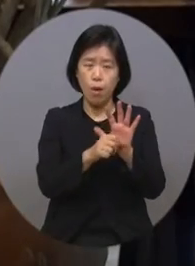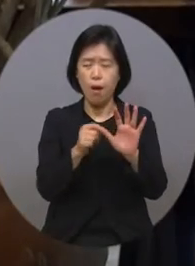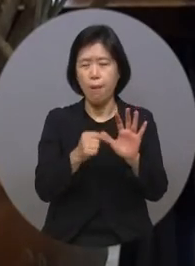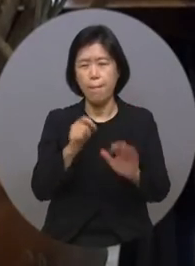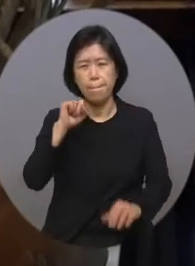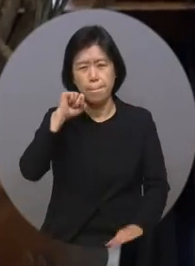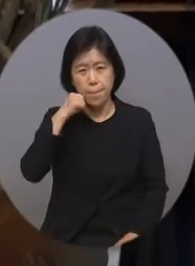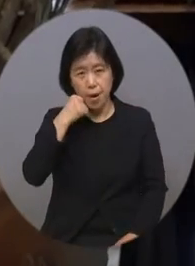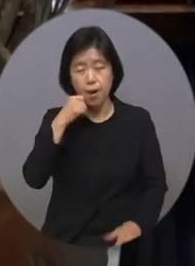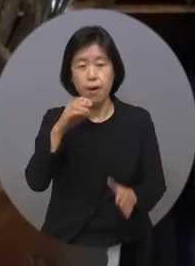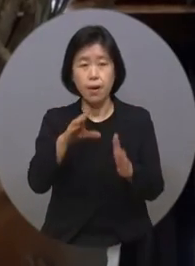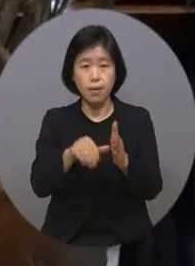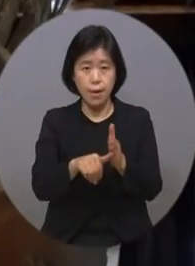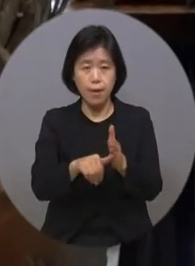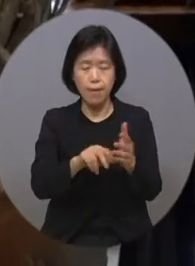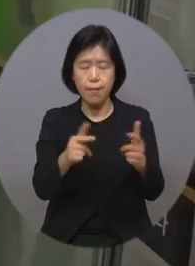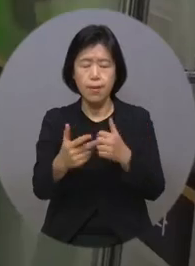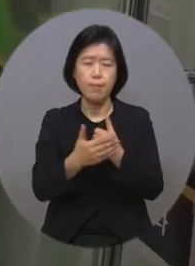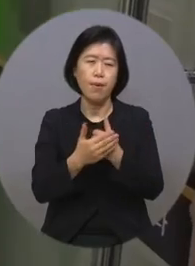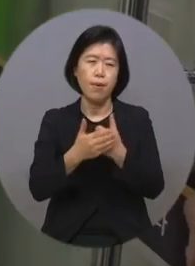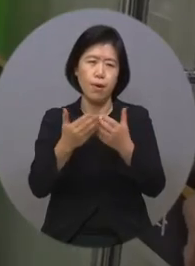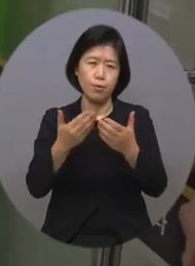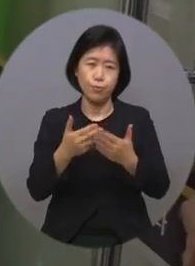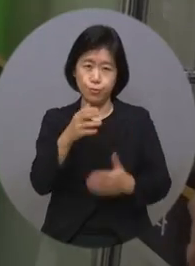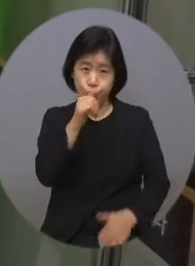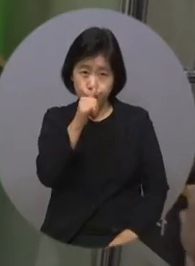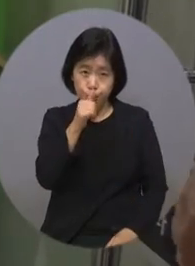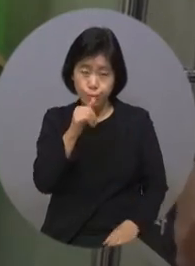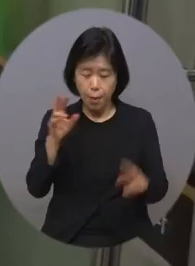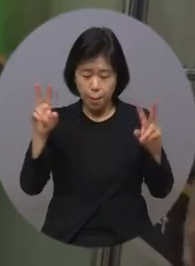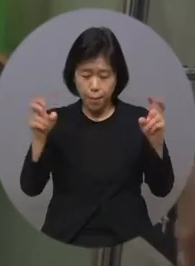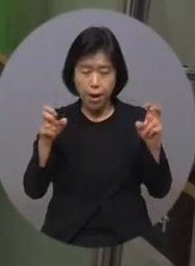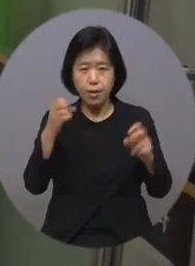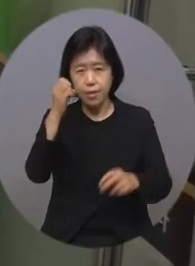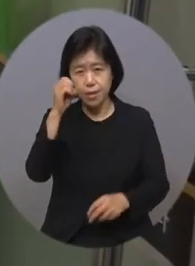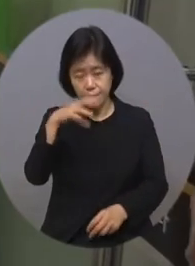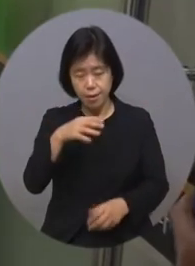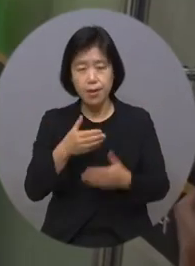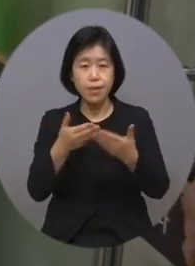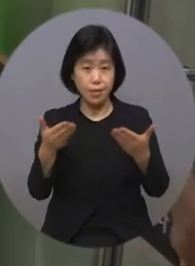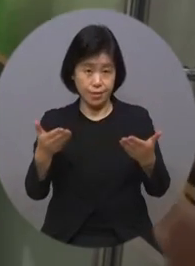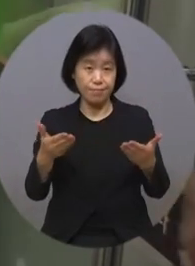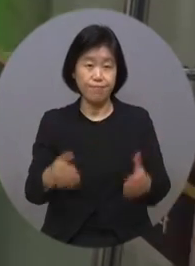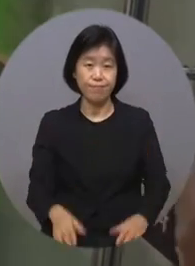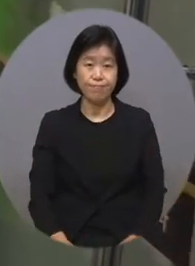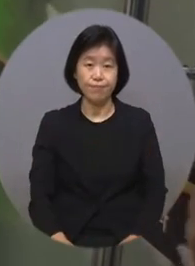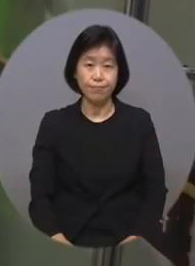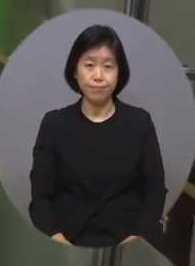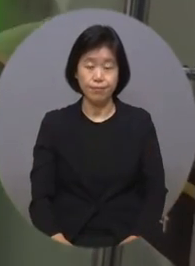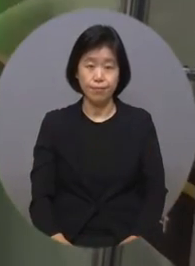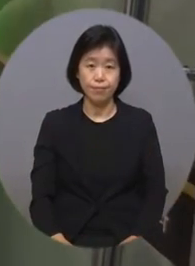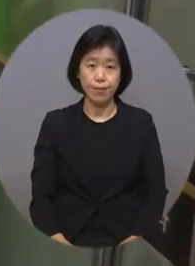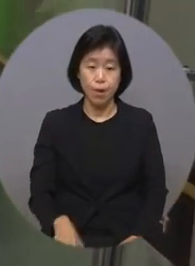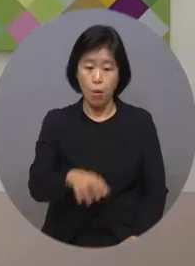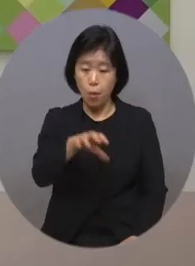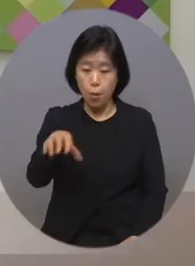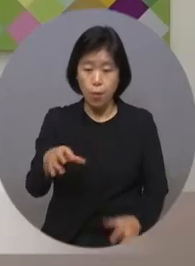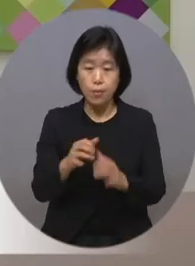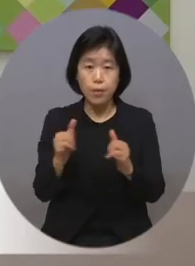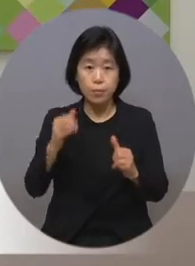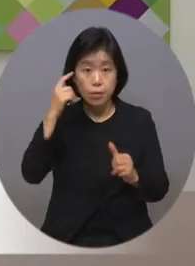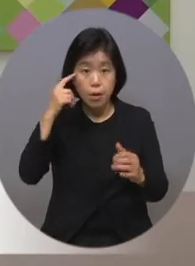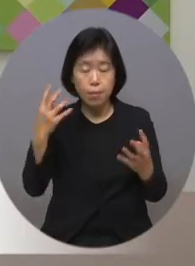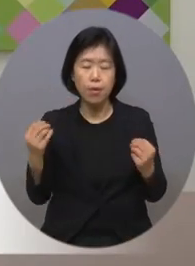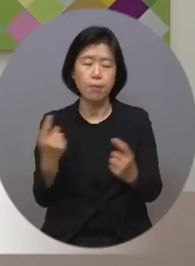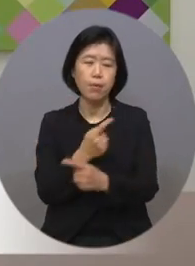시기에 버틸 힘이 되고 있는 먹거리 그냥 드림 코너가 시작되면서 지역 주민들의 인식 또한 변화하고 있습니다.